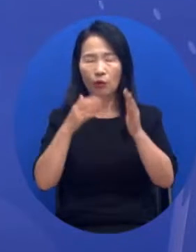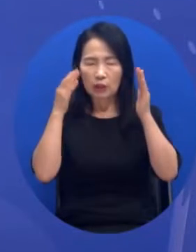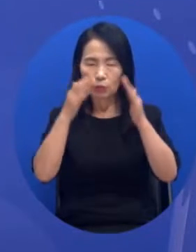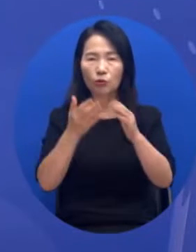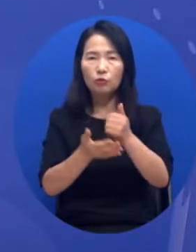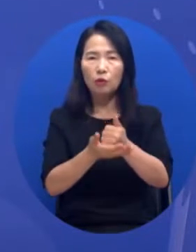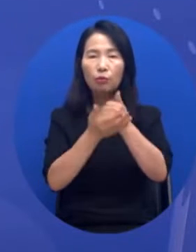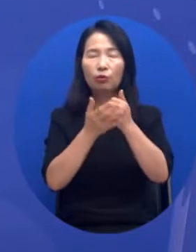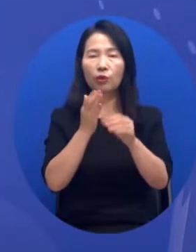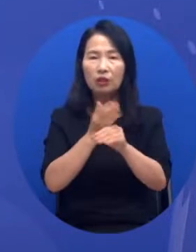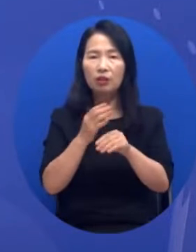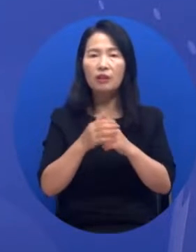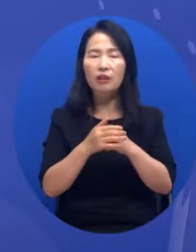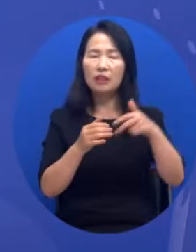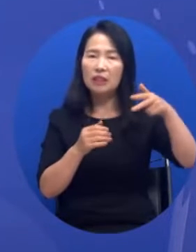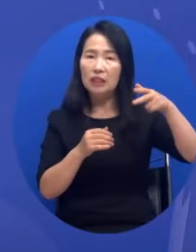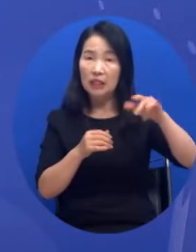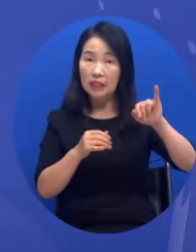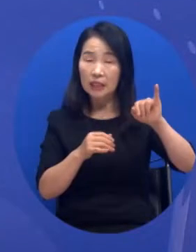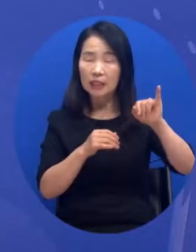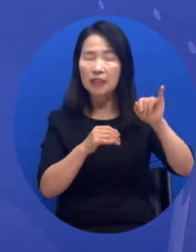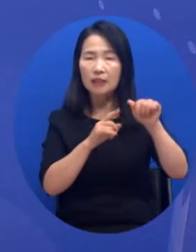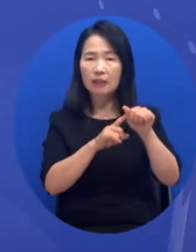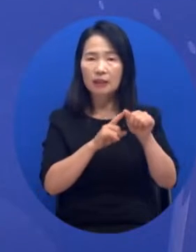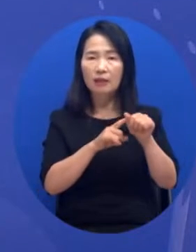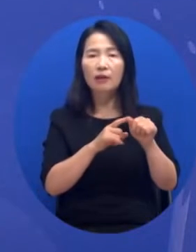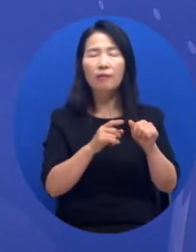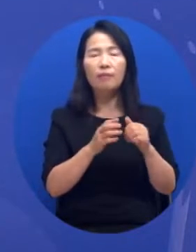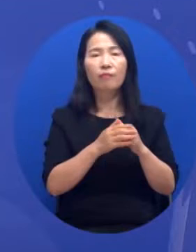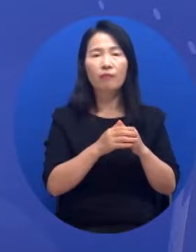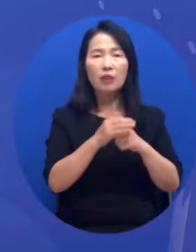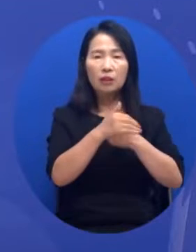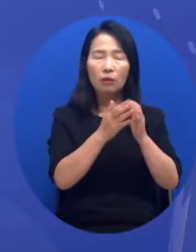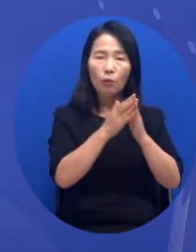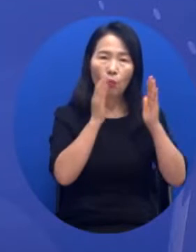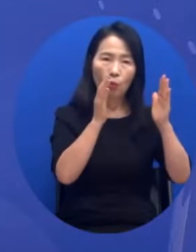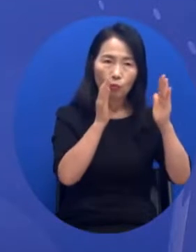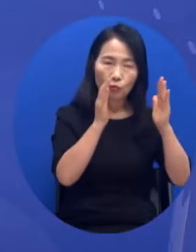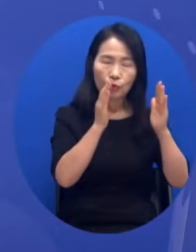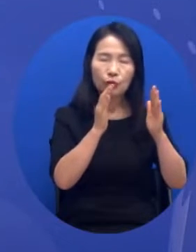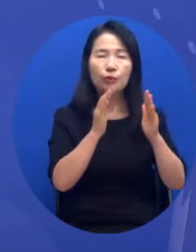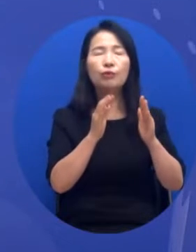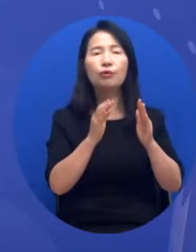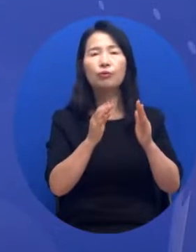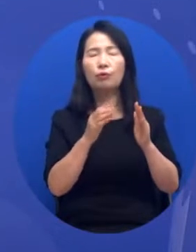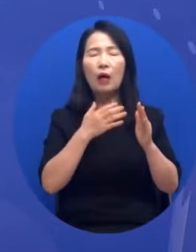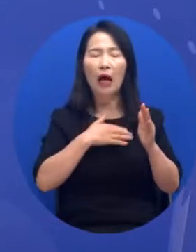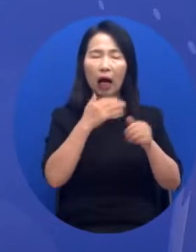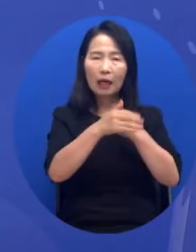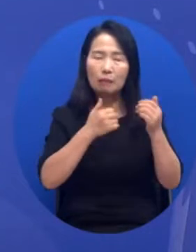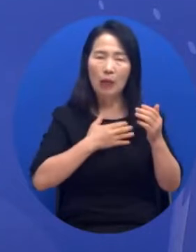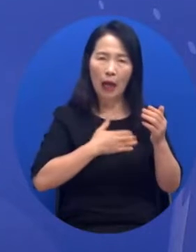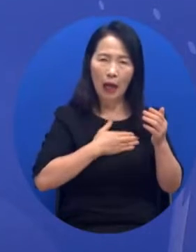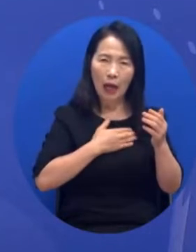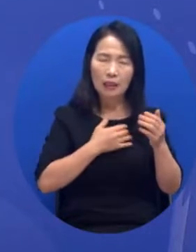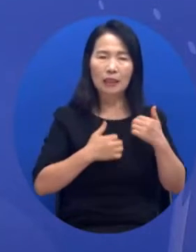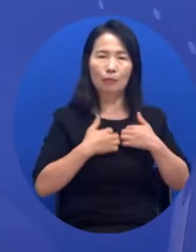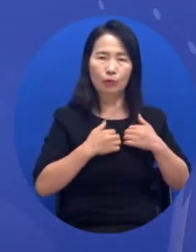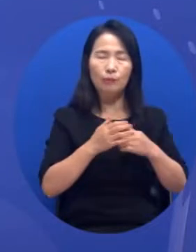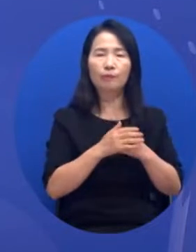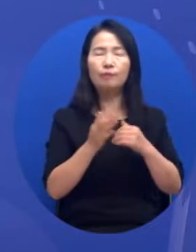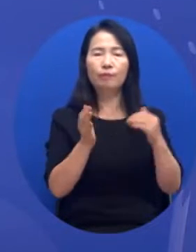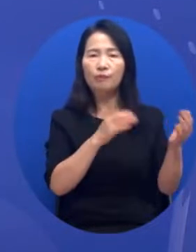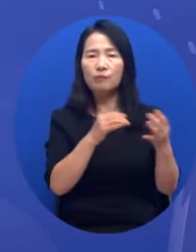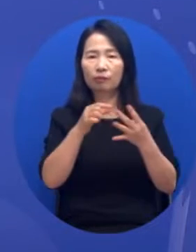있습니다. 지는 삶 공부를 통해서 하나님을 알아가는 기쁨을 맛보게 되고, 정은 매주 목장